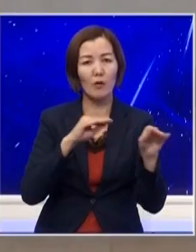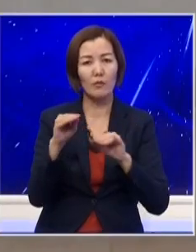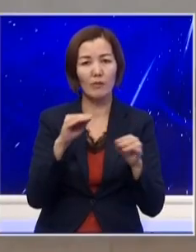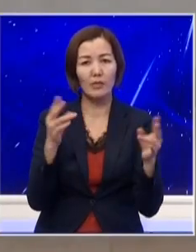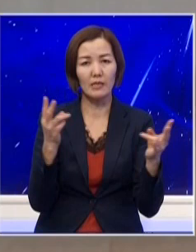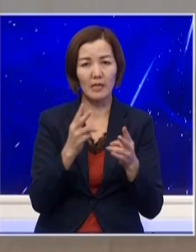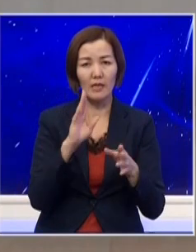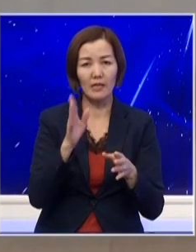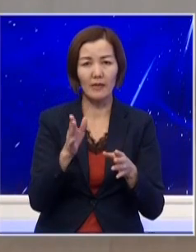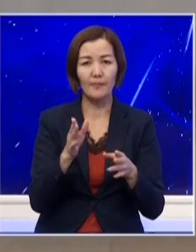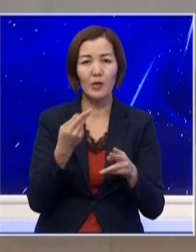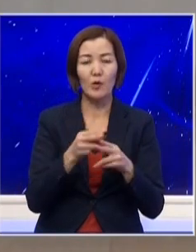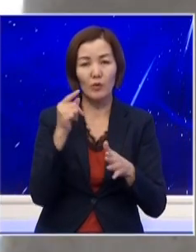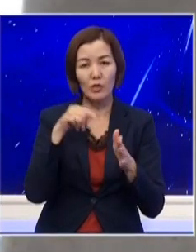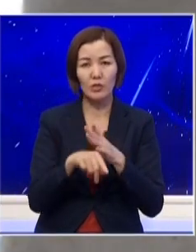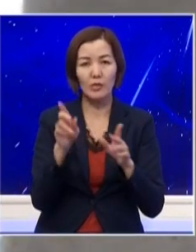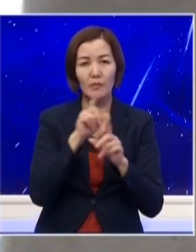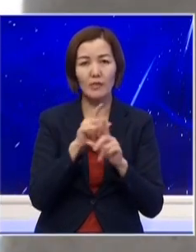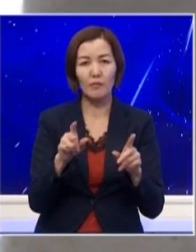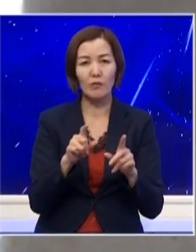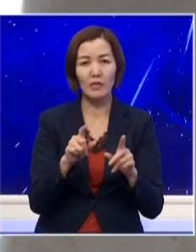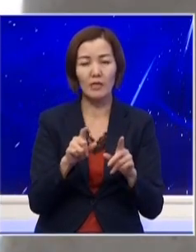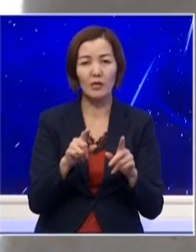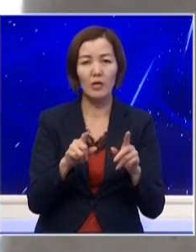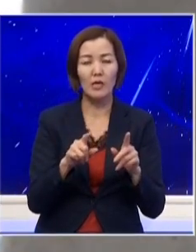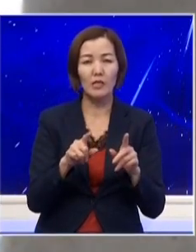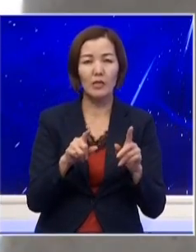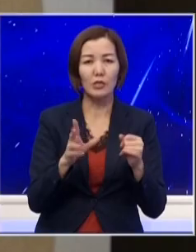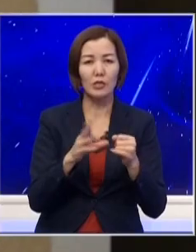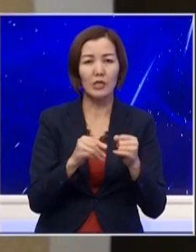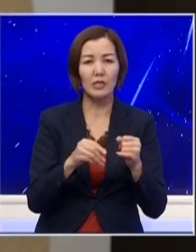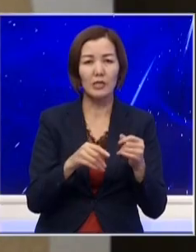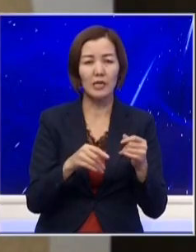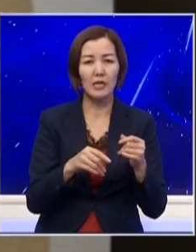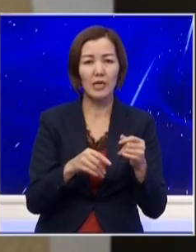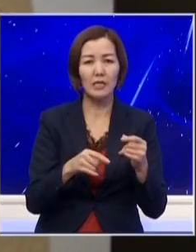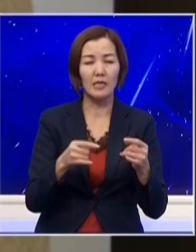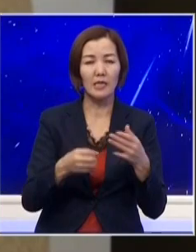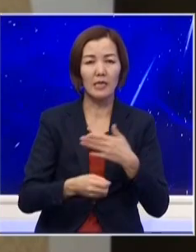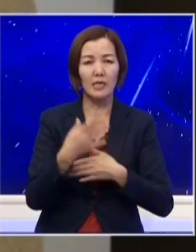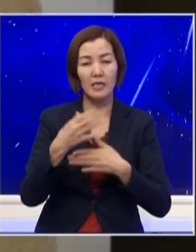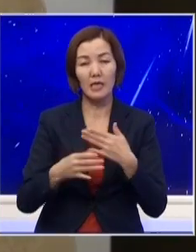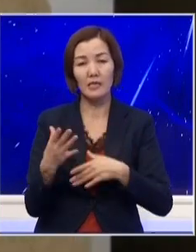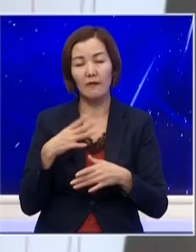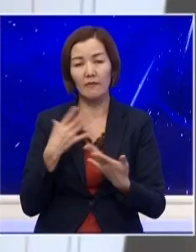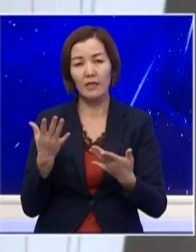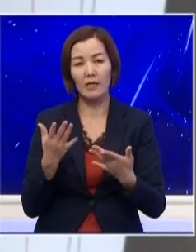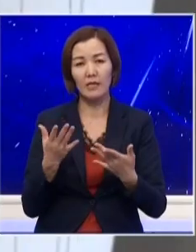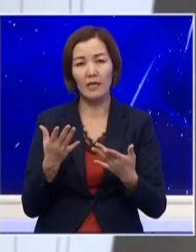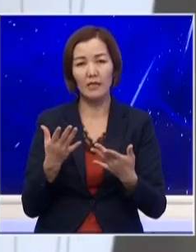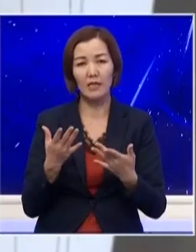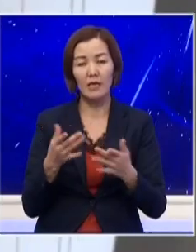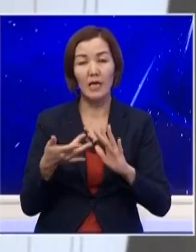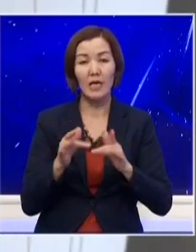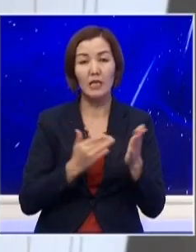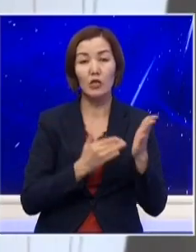заманауи технологиялармен жабдықталмақ. Оның ішінде мектептің кез келген жерінде интерактивті тақталар мен жоғарғы жылдамдықта интернет бар. Айта